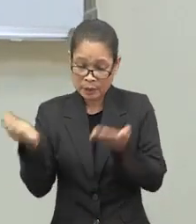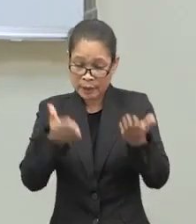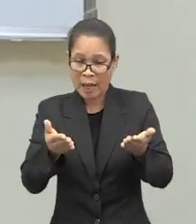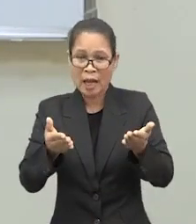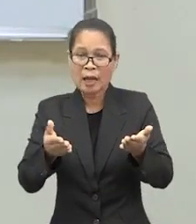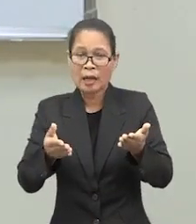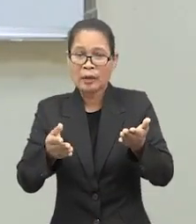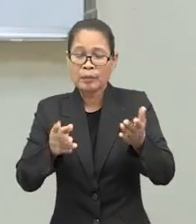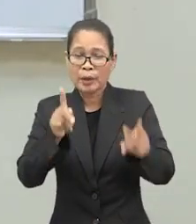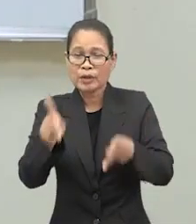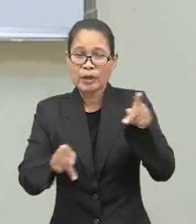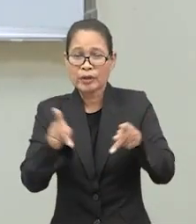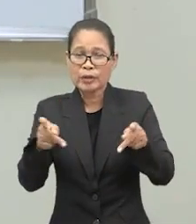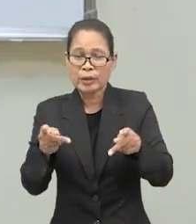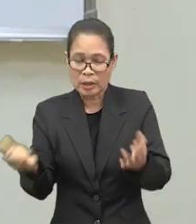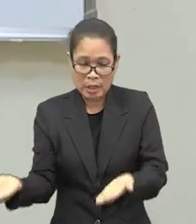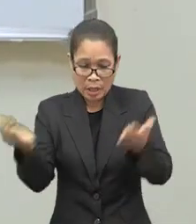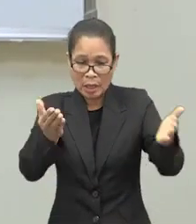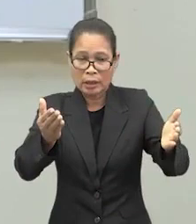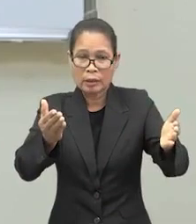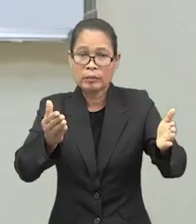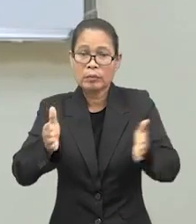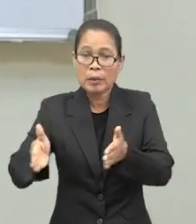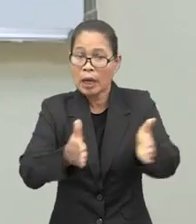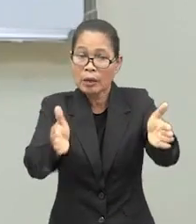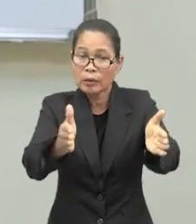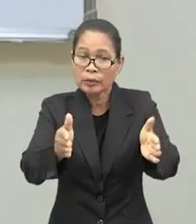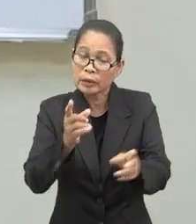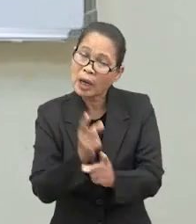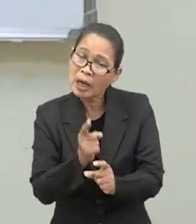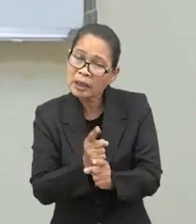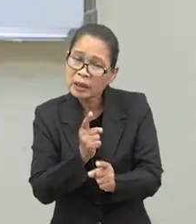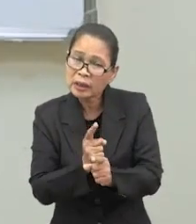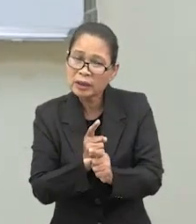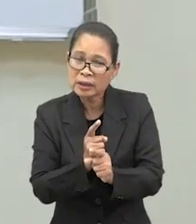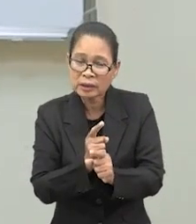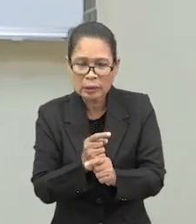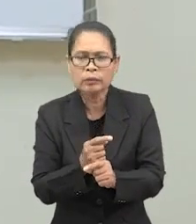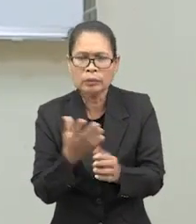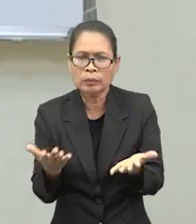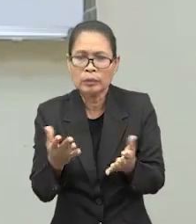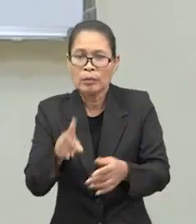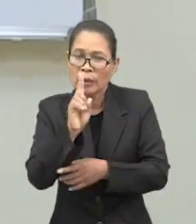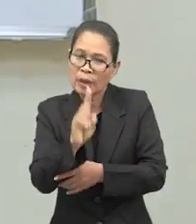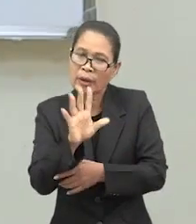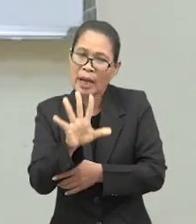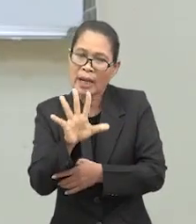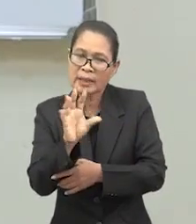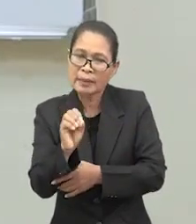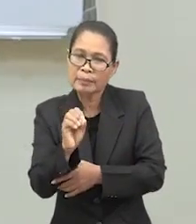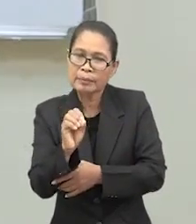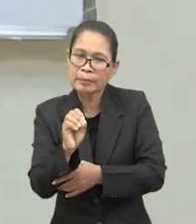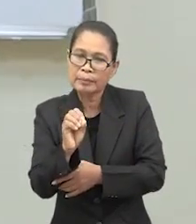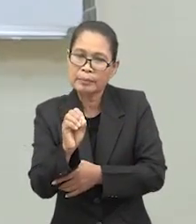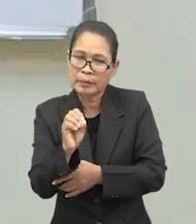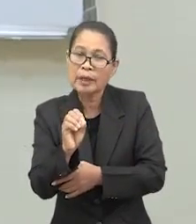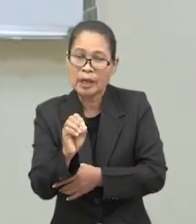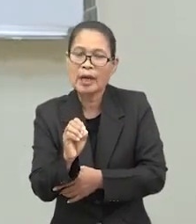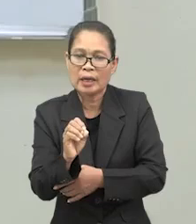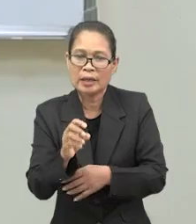bởi nè khủ lực tha phải chia chun lực phlâu ta ai cả đấy không lực phlâu mà rồi hà